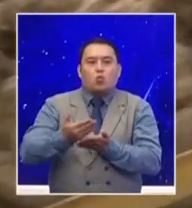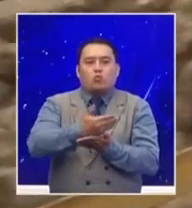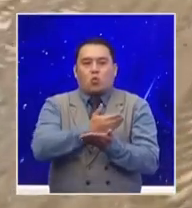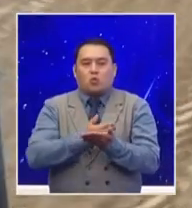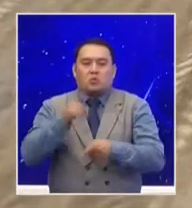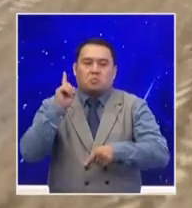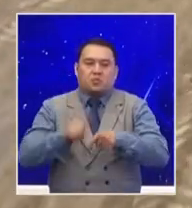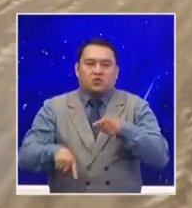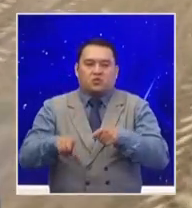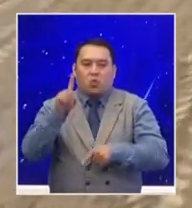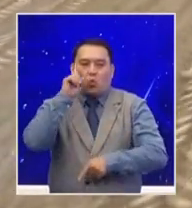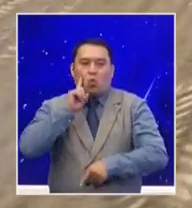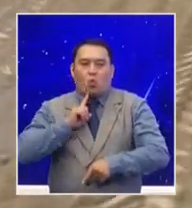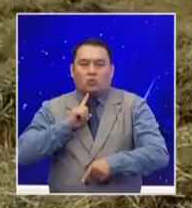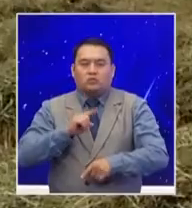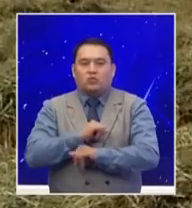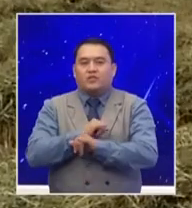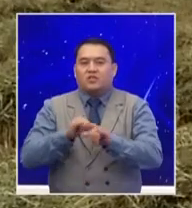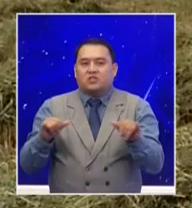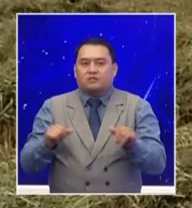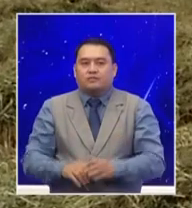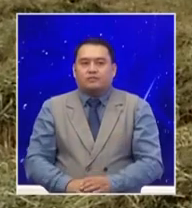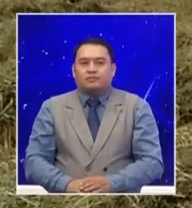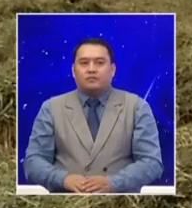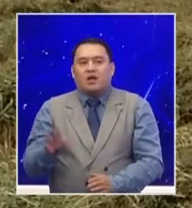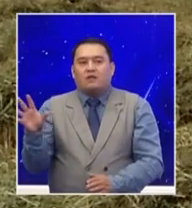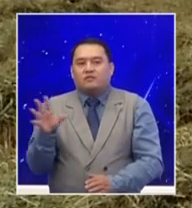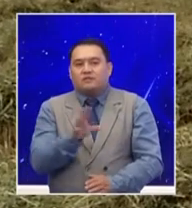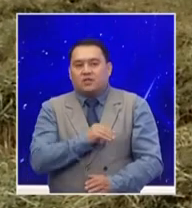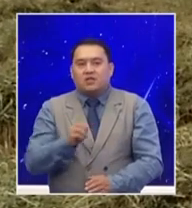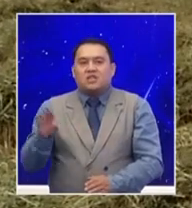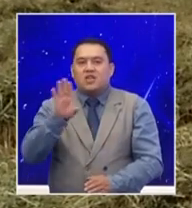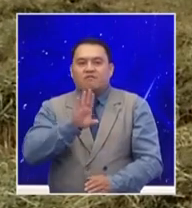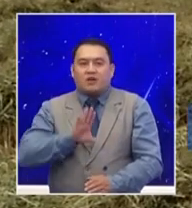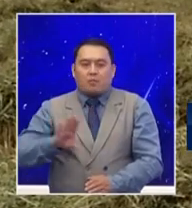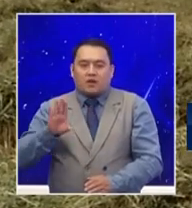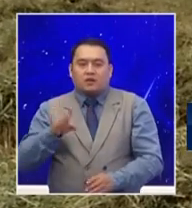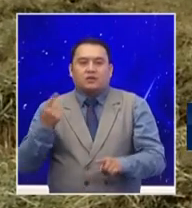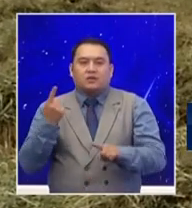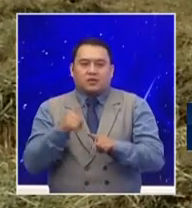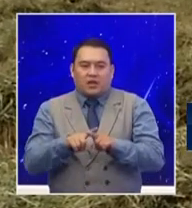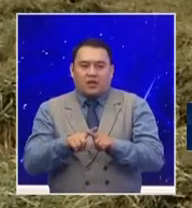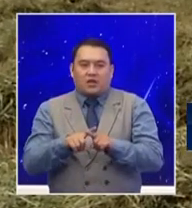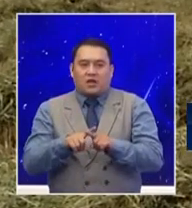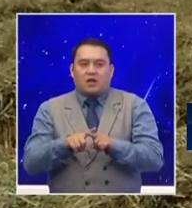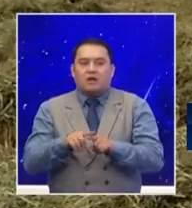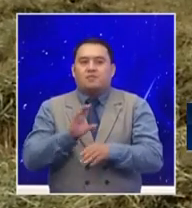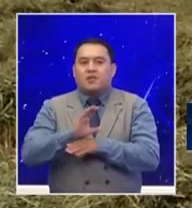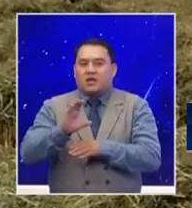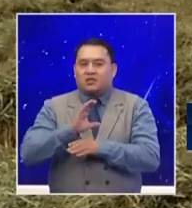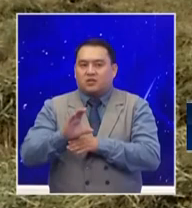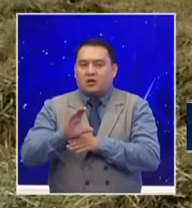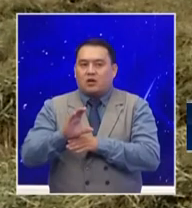значительно оперативней, а урожай вырос в разы. Вся техника высокого европейского качества благодаря высокой производительности